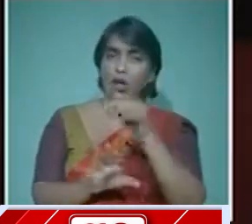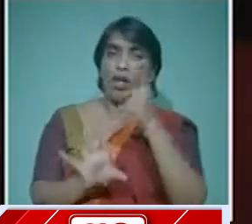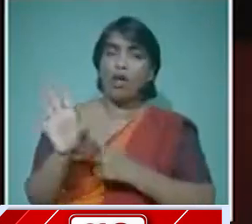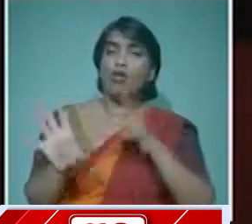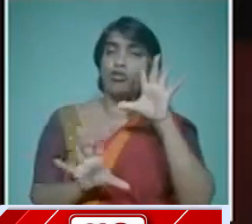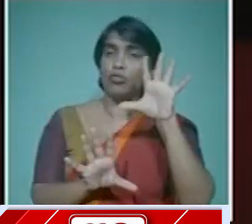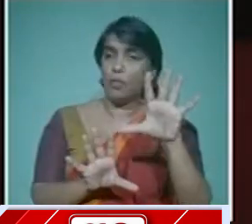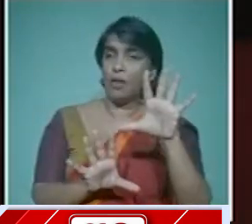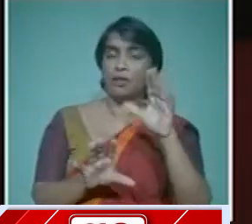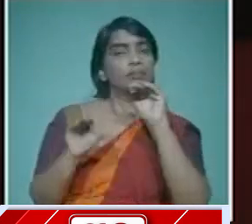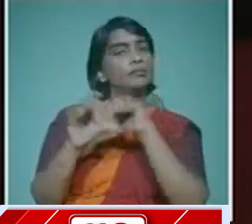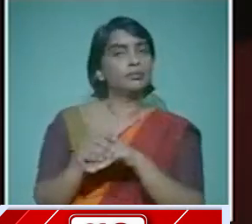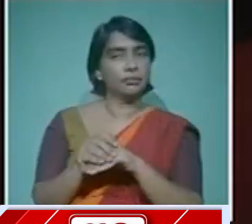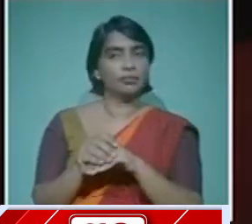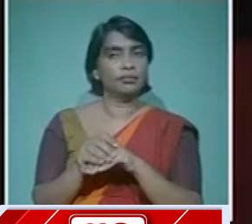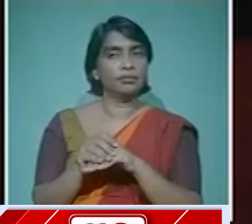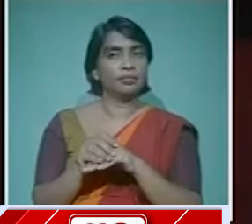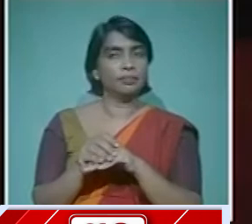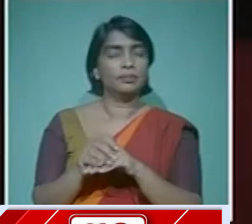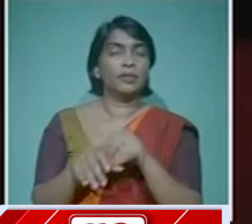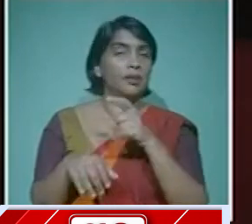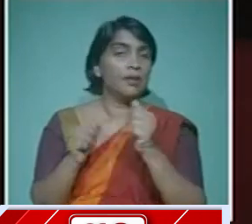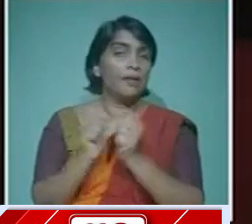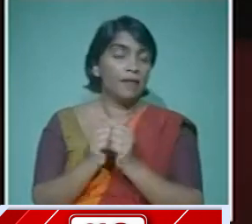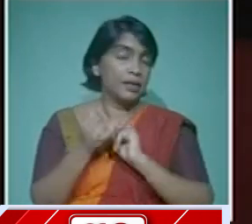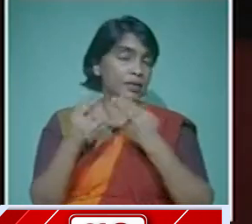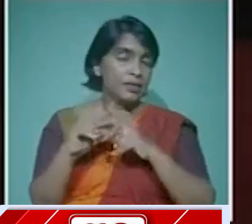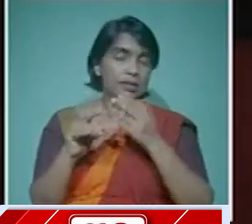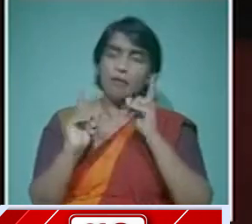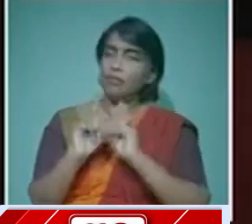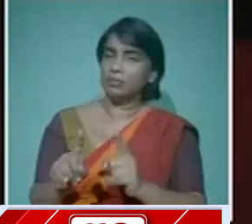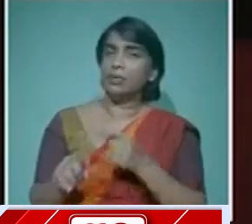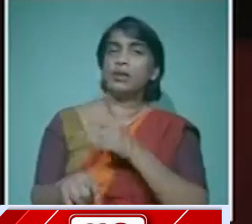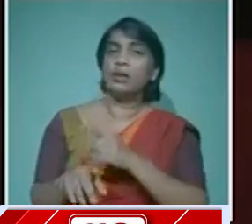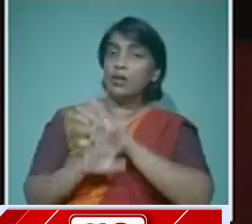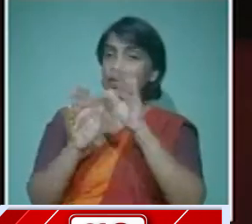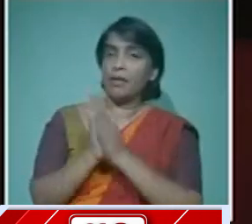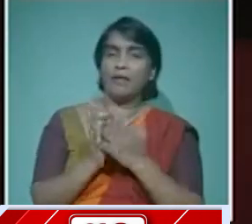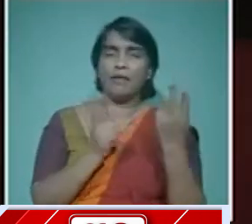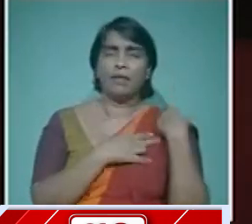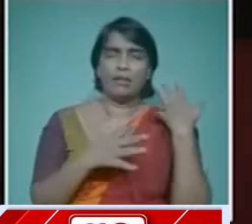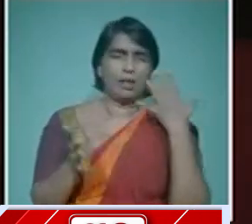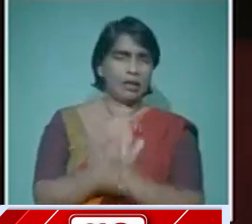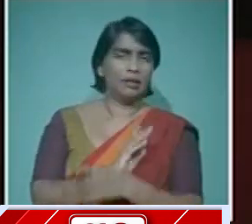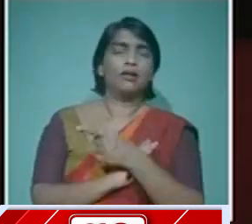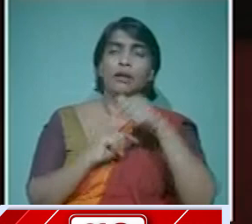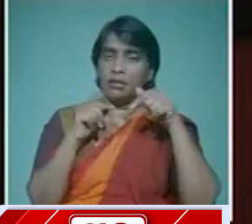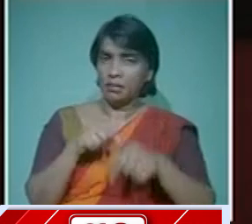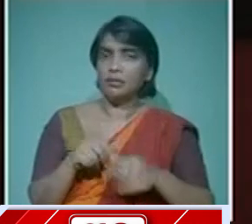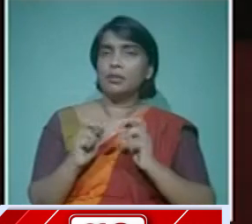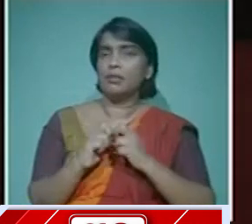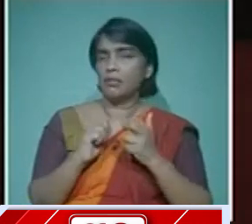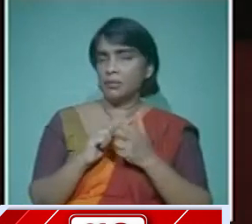අවුරුදු පහක් ඉන්නවා. ඒ කාර්ය මණ්ඩලේ ඉන්නවා. ඒ නිසා ඔවුන්ගේ වගකීම පැහැර හැරපු නිසා අද මේ